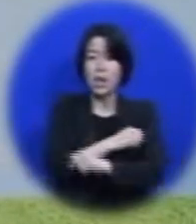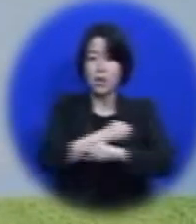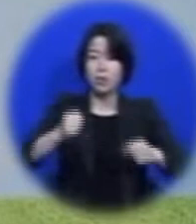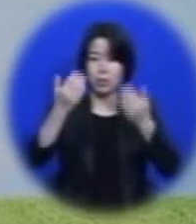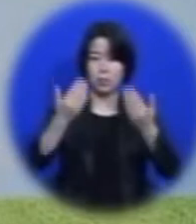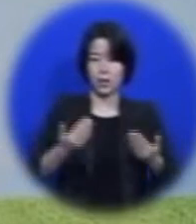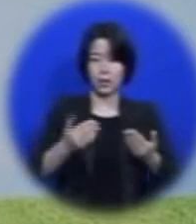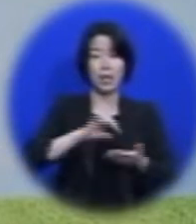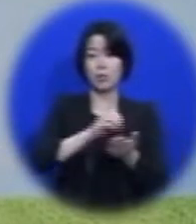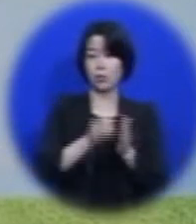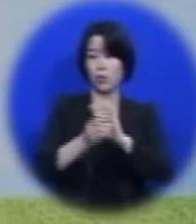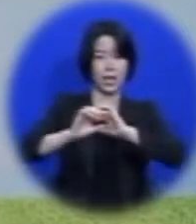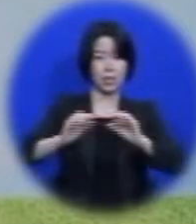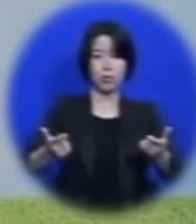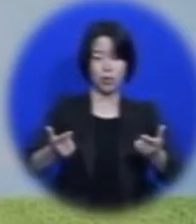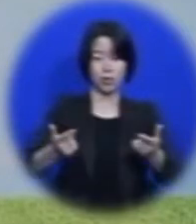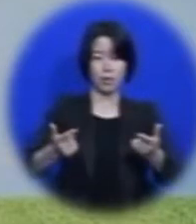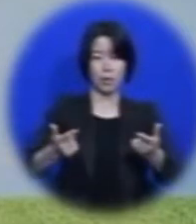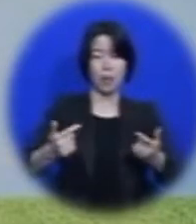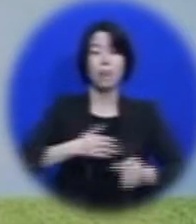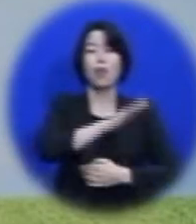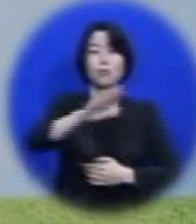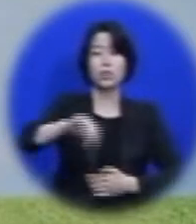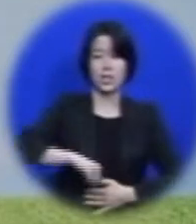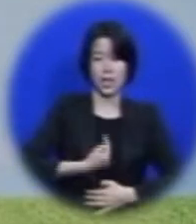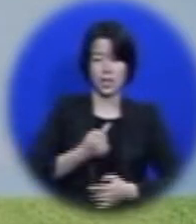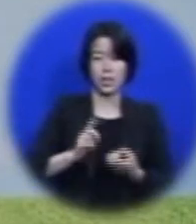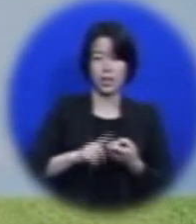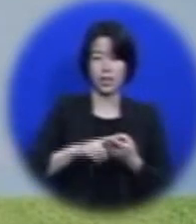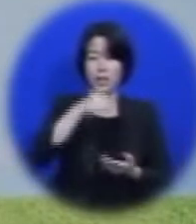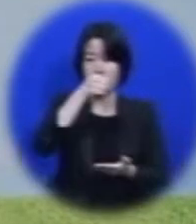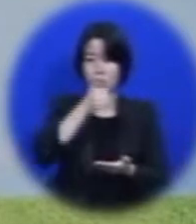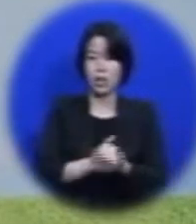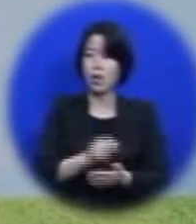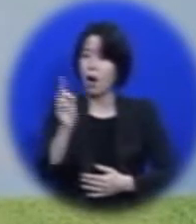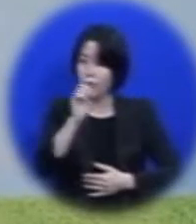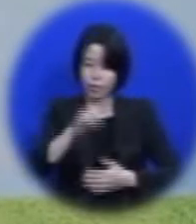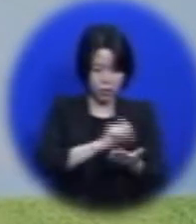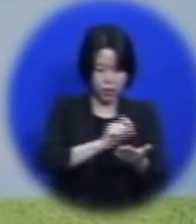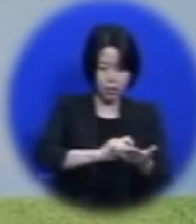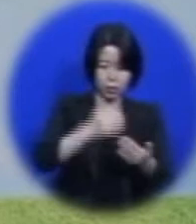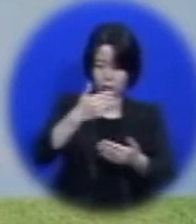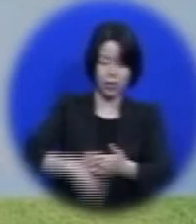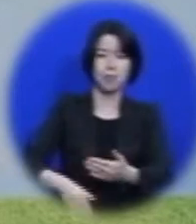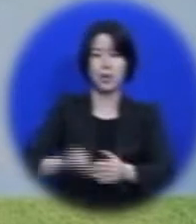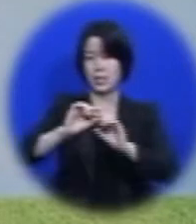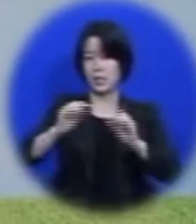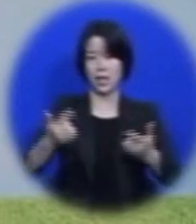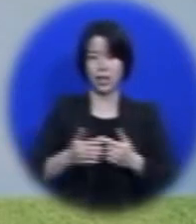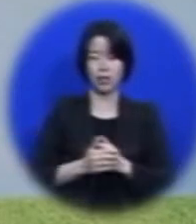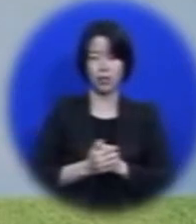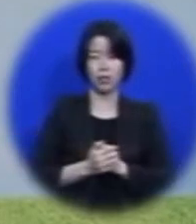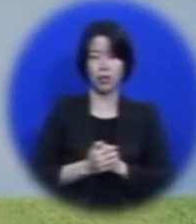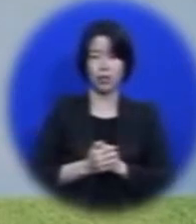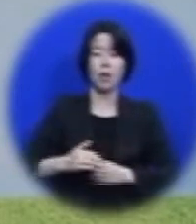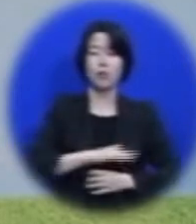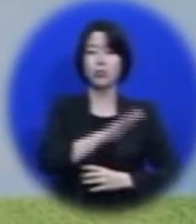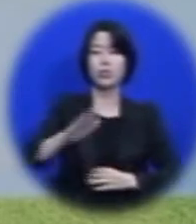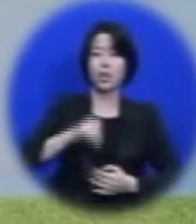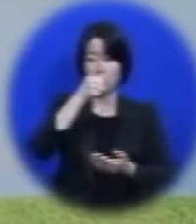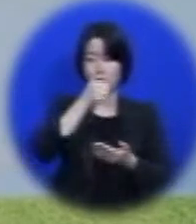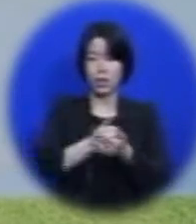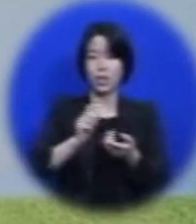용서받았다는 정도가 아니고 우리 자신의 죄에 대한 어떤 기록도 남아있지 않아요. 우리가